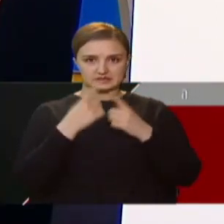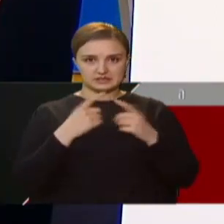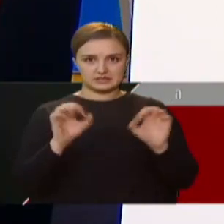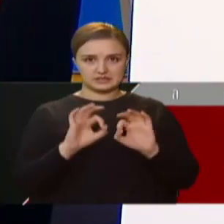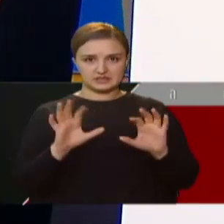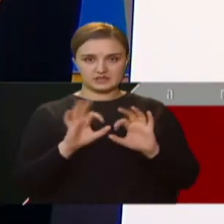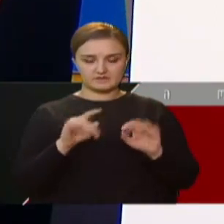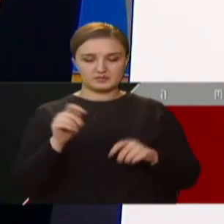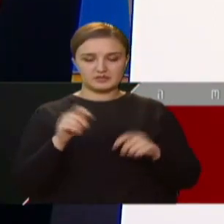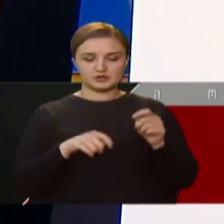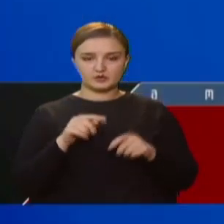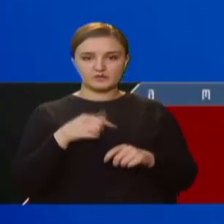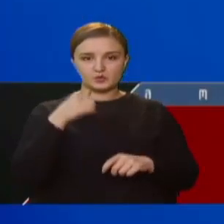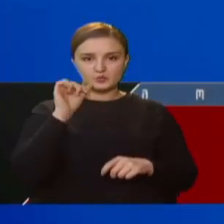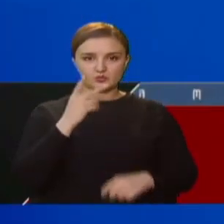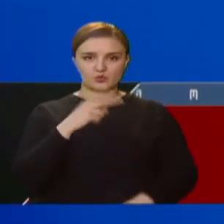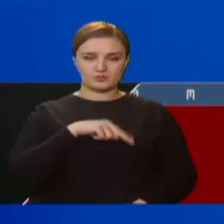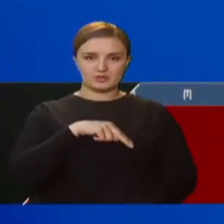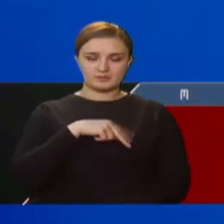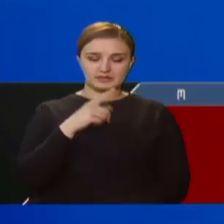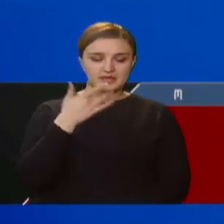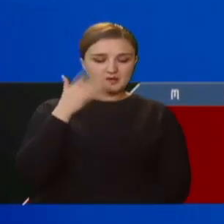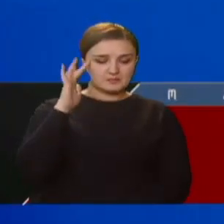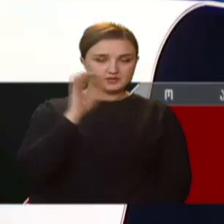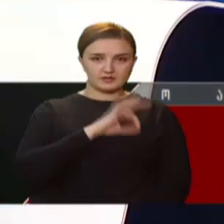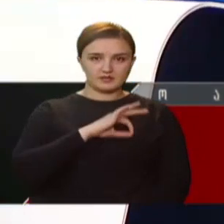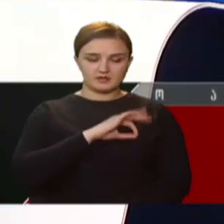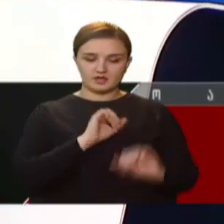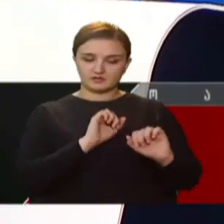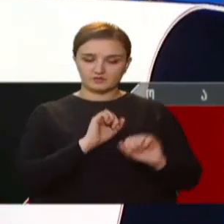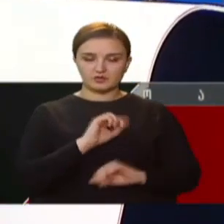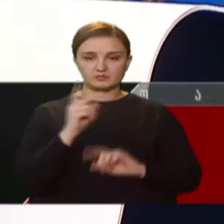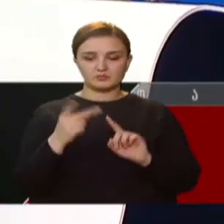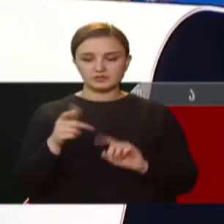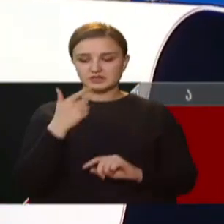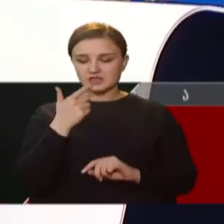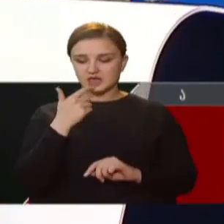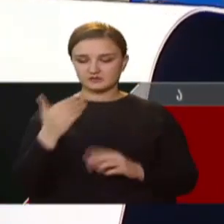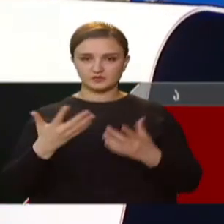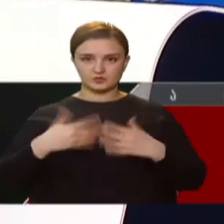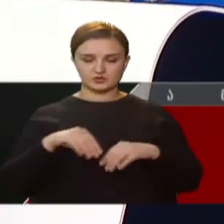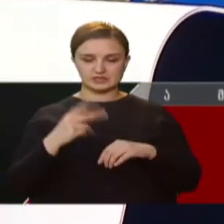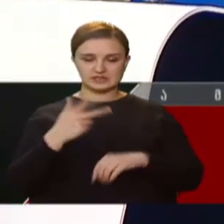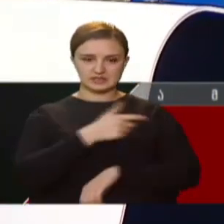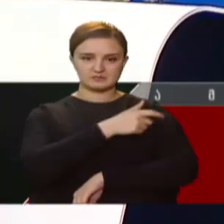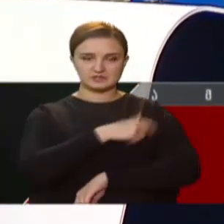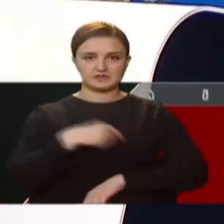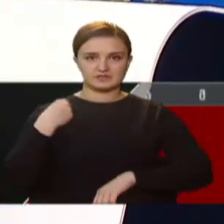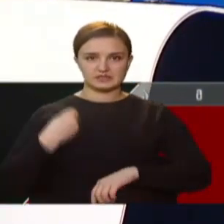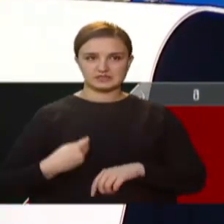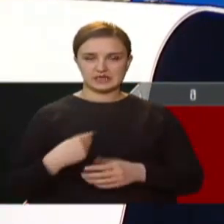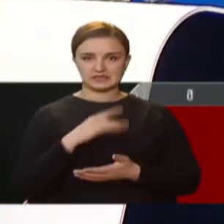romelits gushi orma evroparlamentarma ertma amerikelma advokatma da Mikhail Saakashvilis ojakhis samma tsevrma